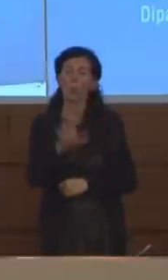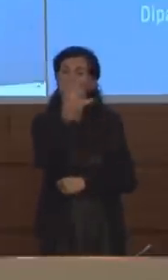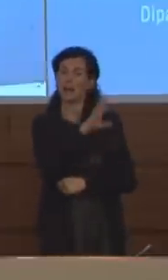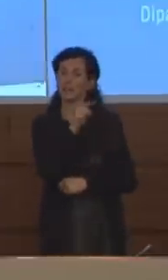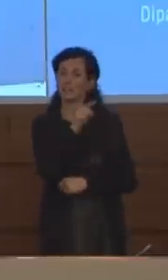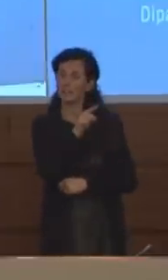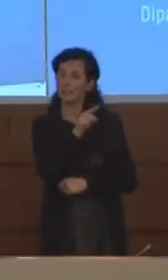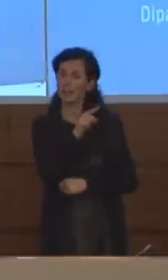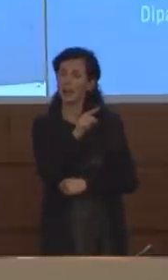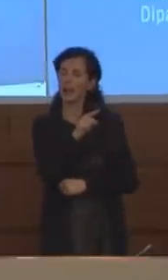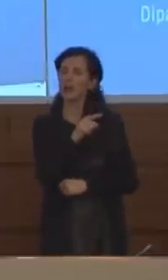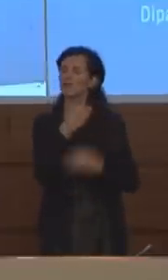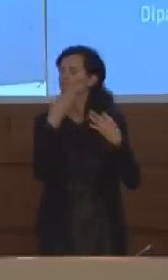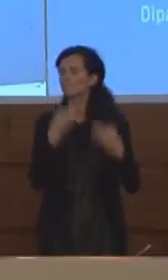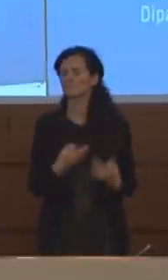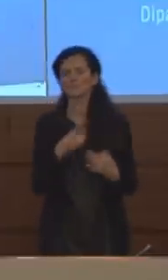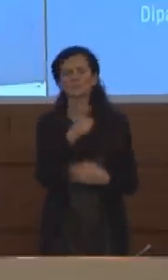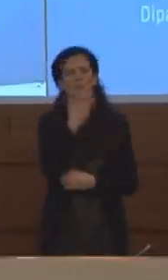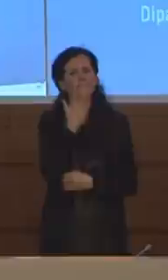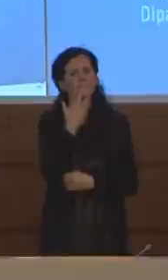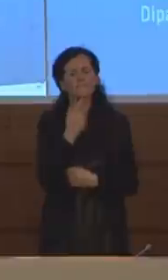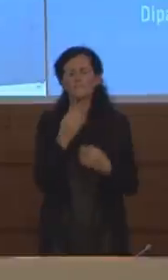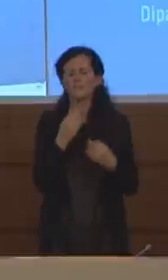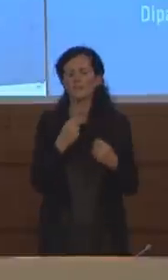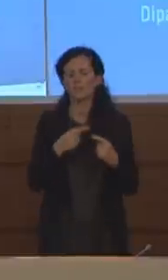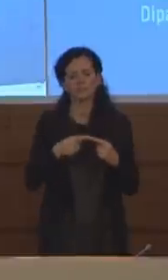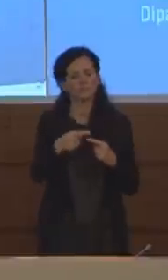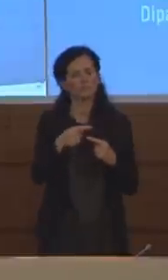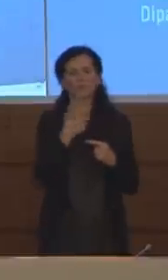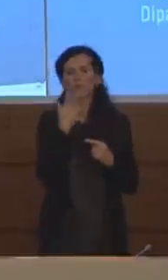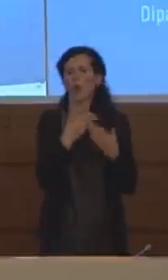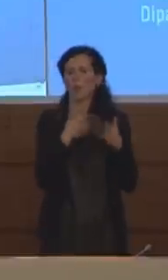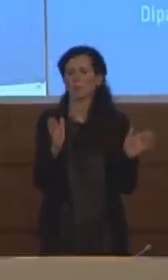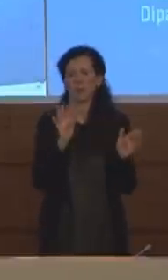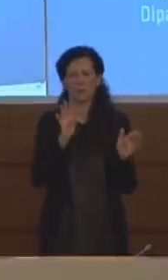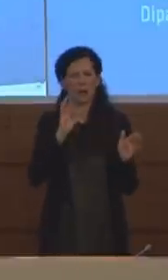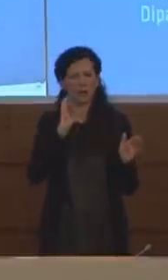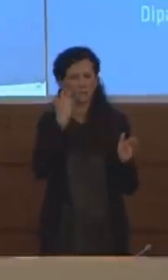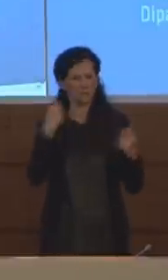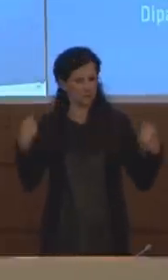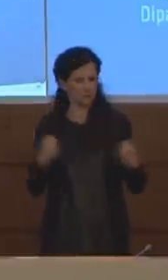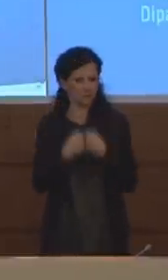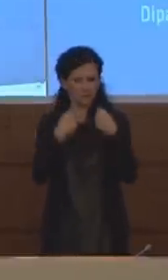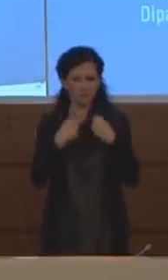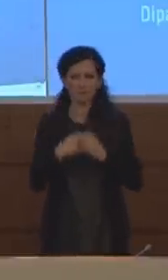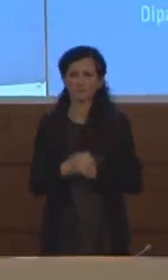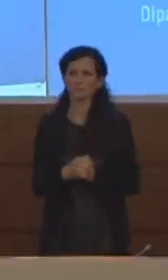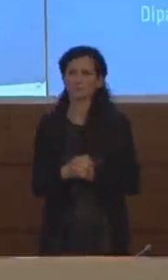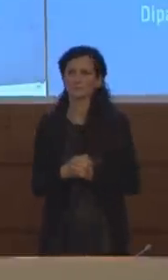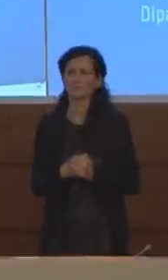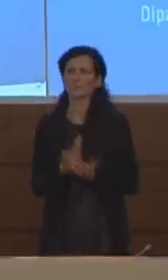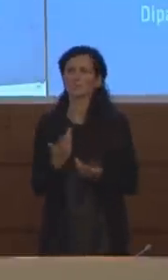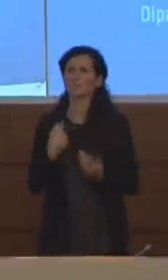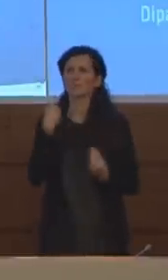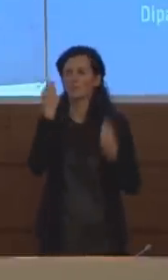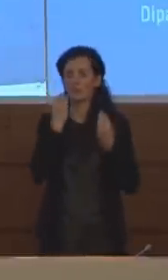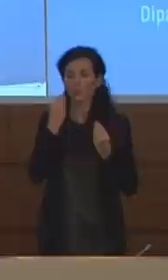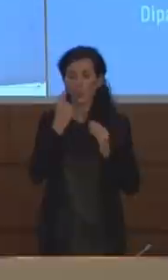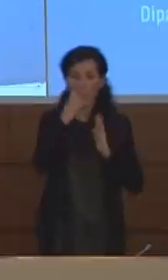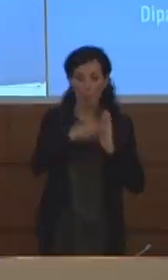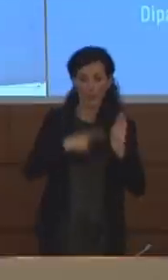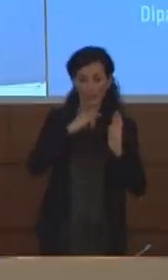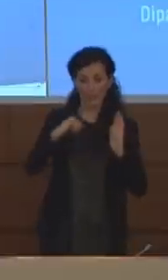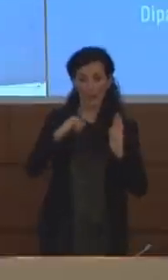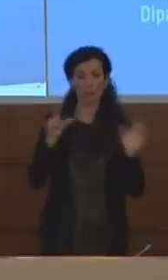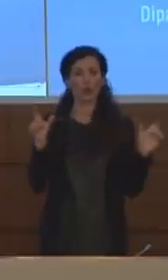più forte il desiderio di riaprire che quasi contraddittorio mi domando come qua dopo quasi un mese e mezzo di rho clown